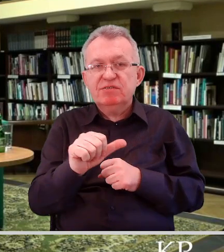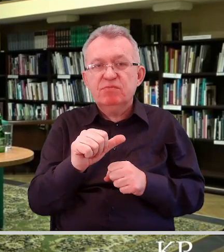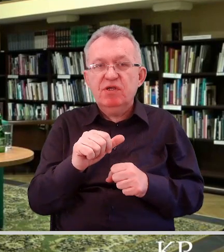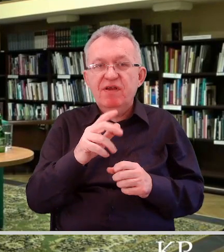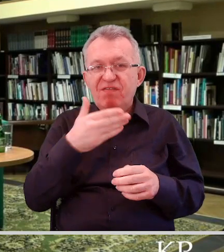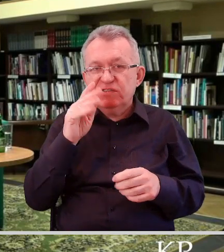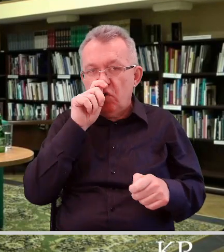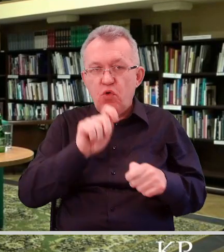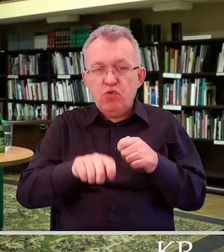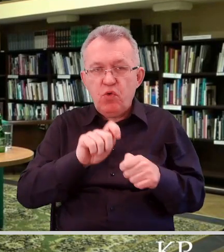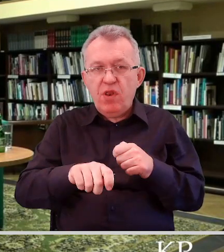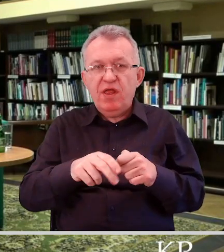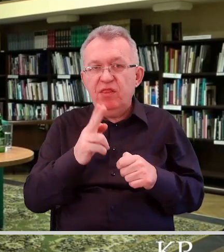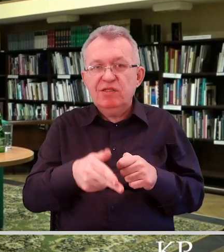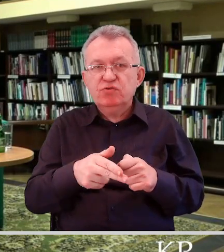większą kontrolą